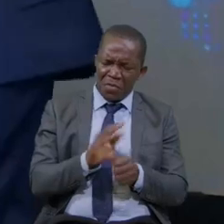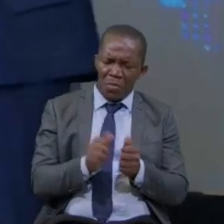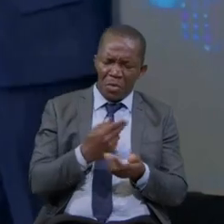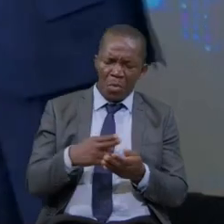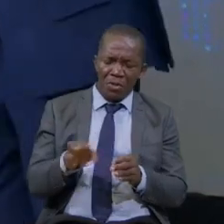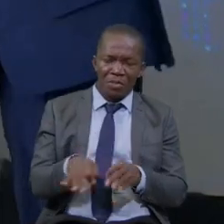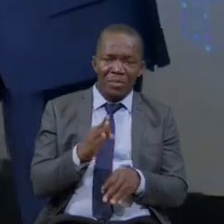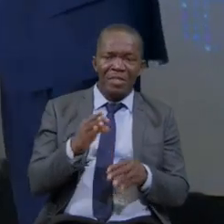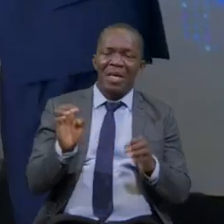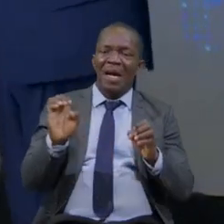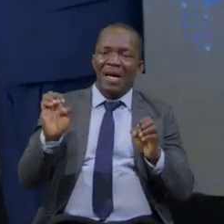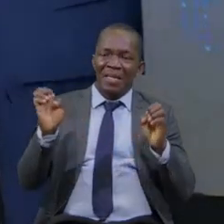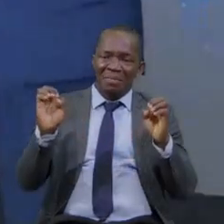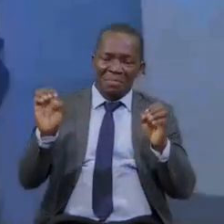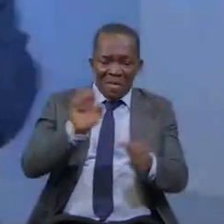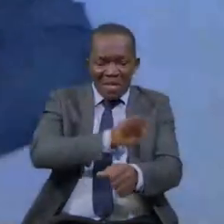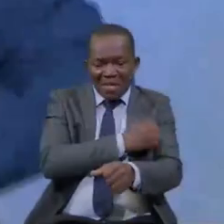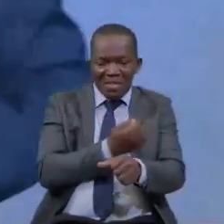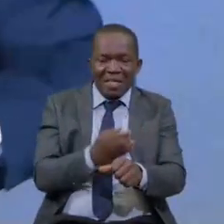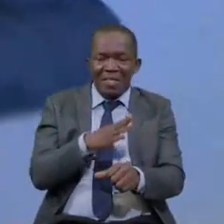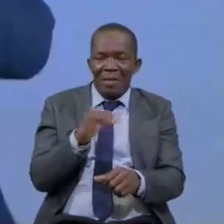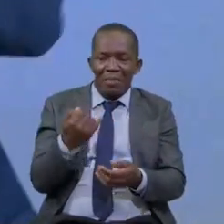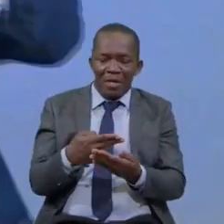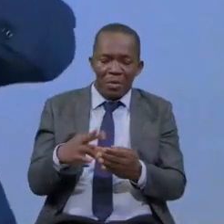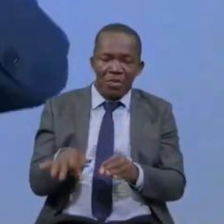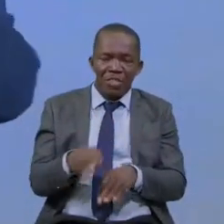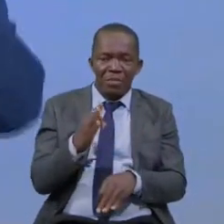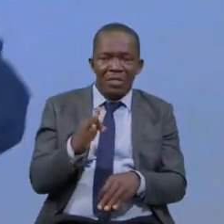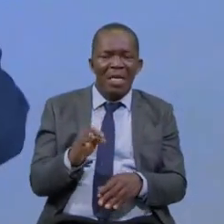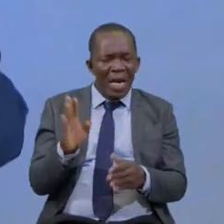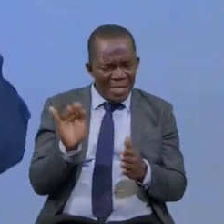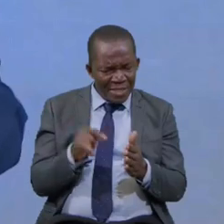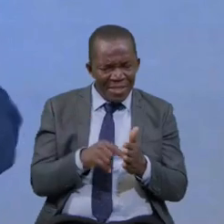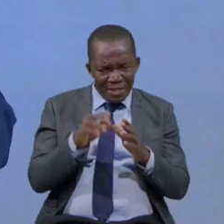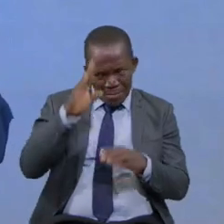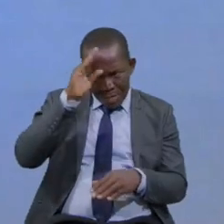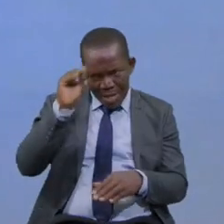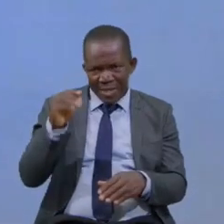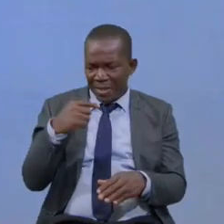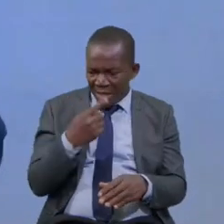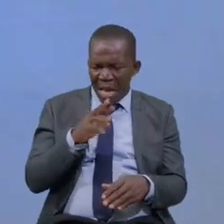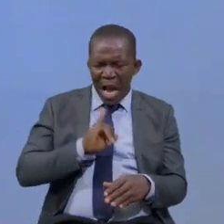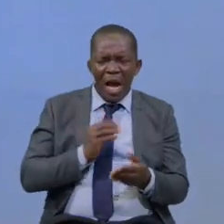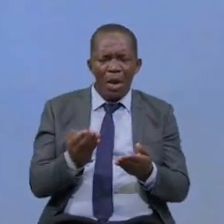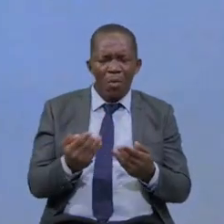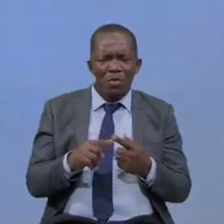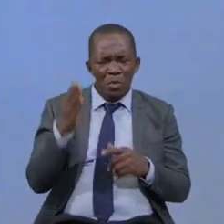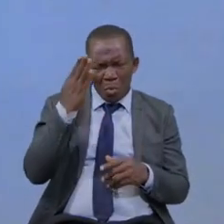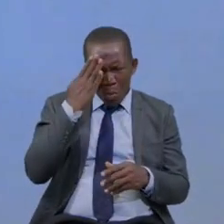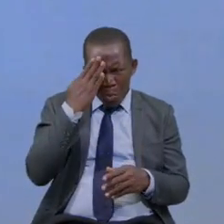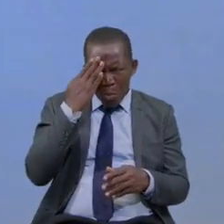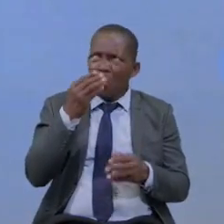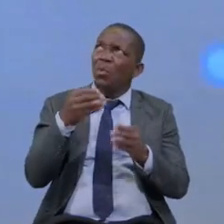du Saint-Esprit. Il voulait connaître davantage Dieu. Mais quel que soit le niveau de connaissance, quel que soit le